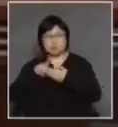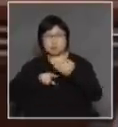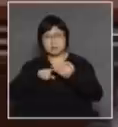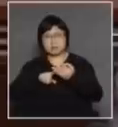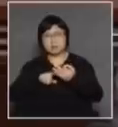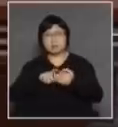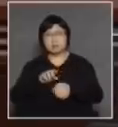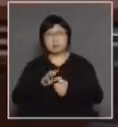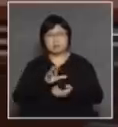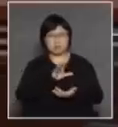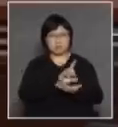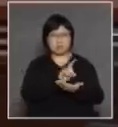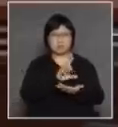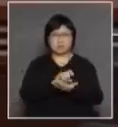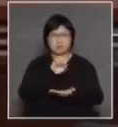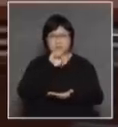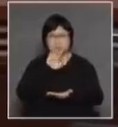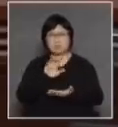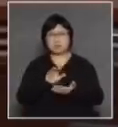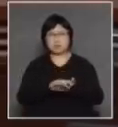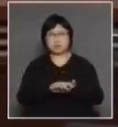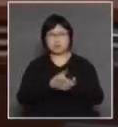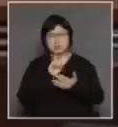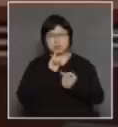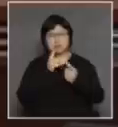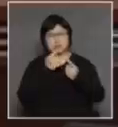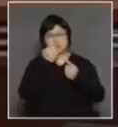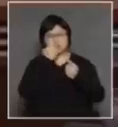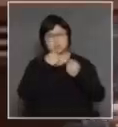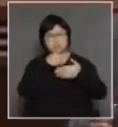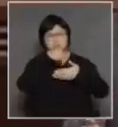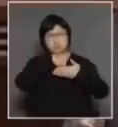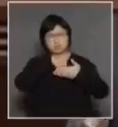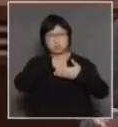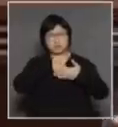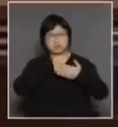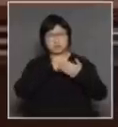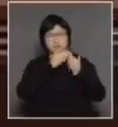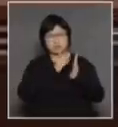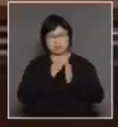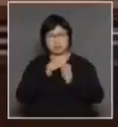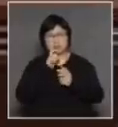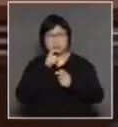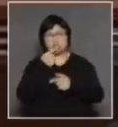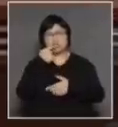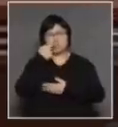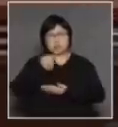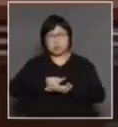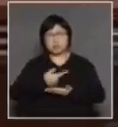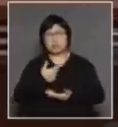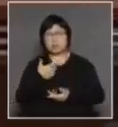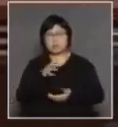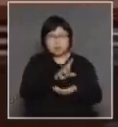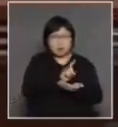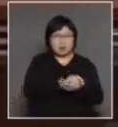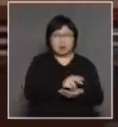屆都是說結構性赤字，而每一屆我們都是水浸庫房的話，其實可不可